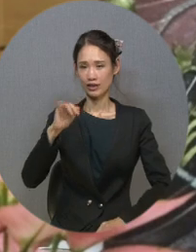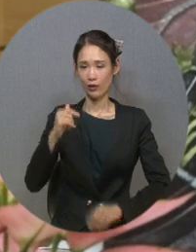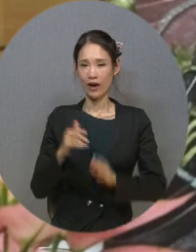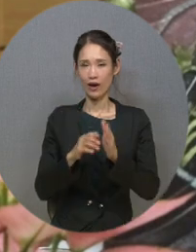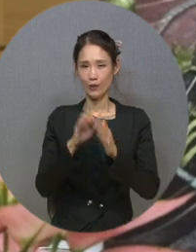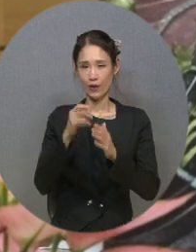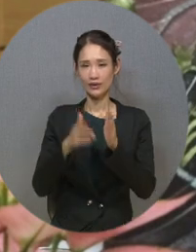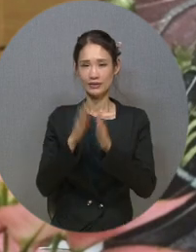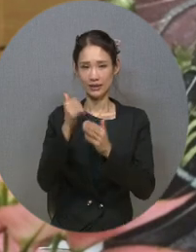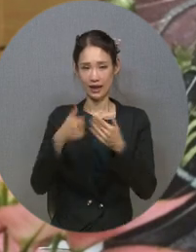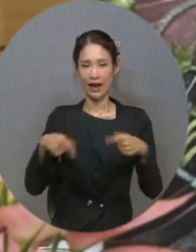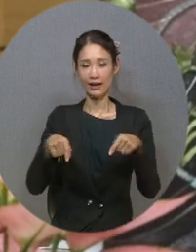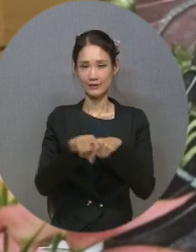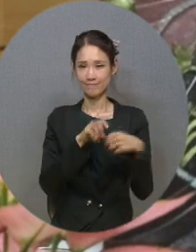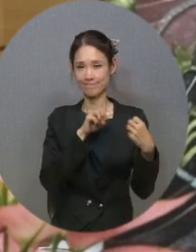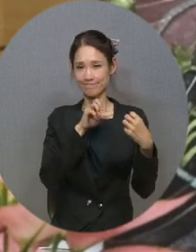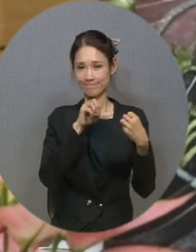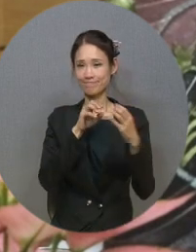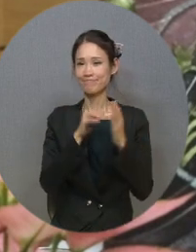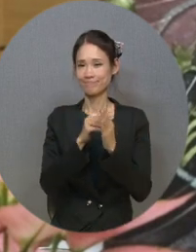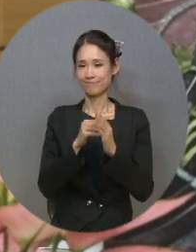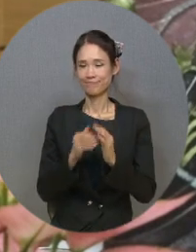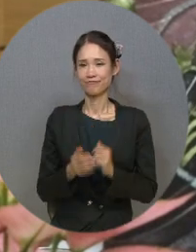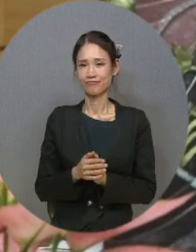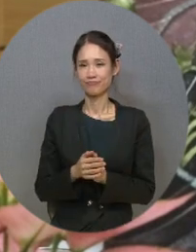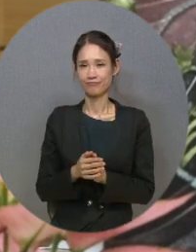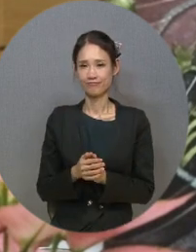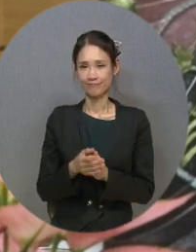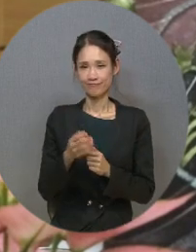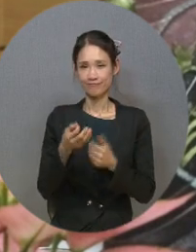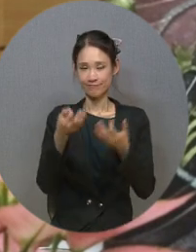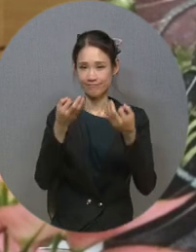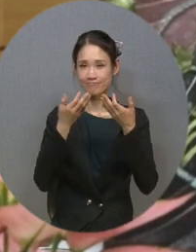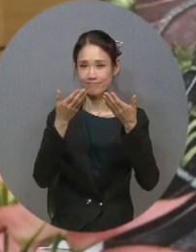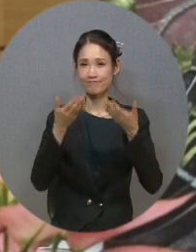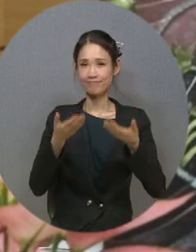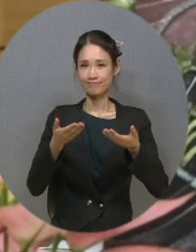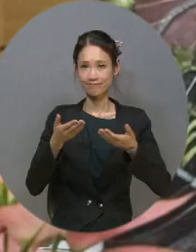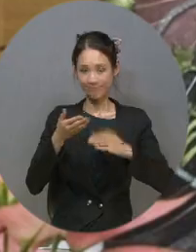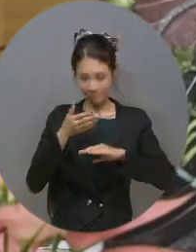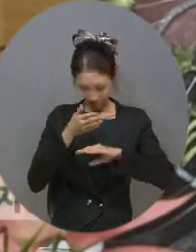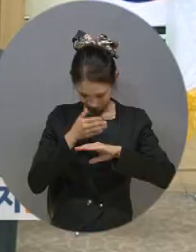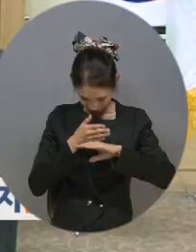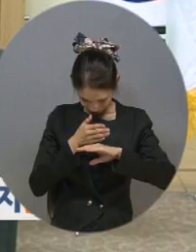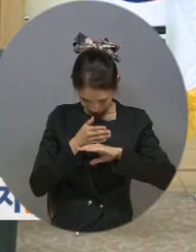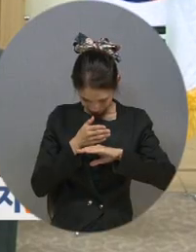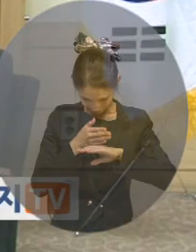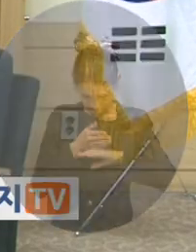광양시장님과 함께 이야기 나눠봤습니다. 시청해 주신 여러분 고맙습니다.